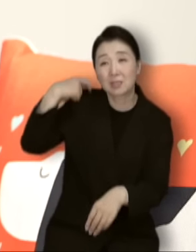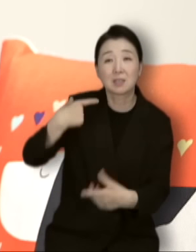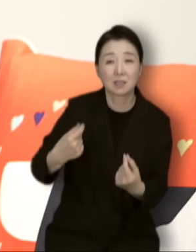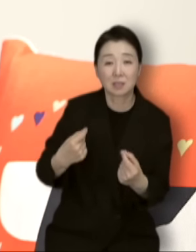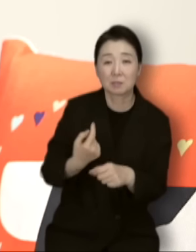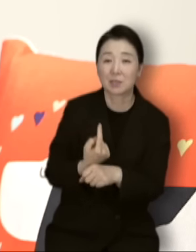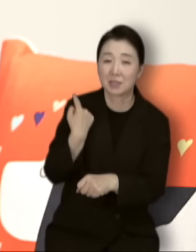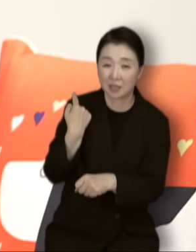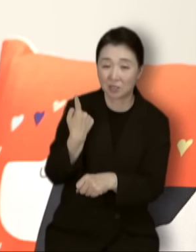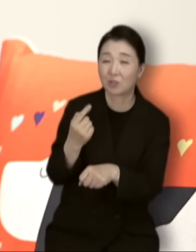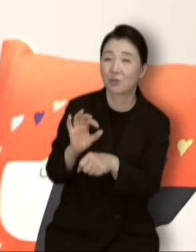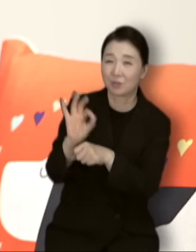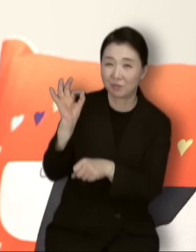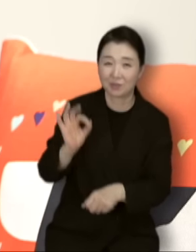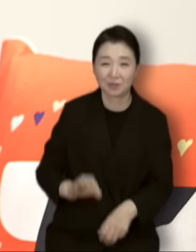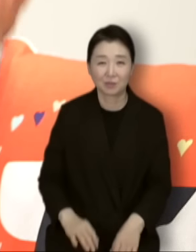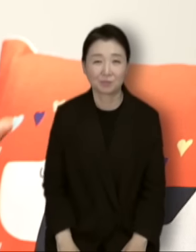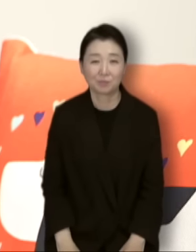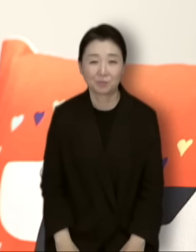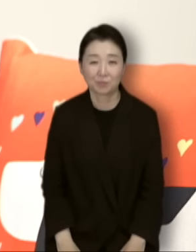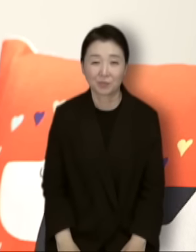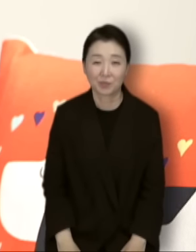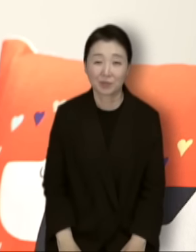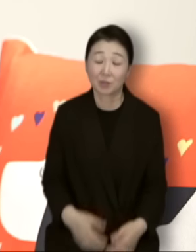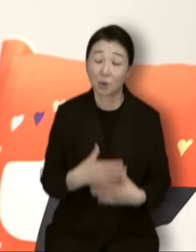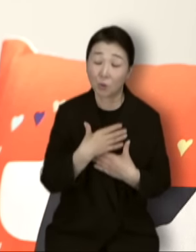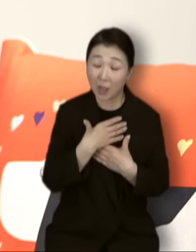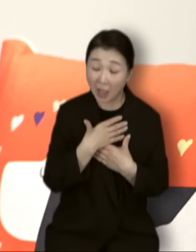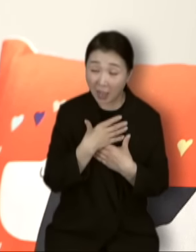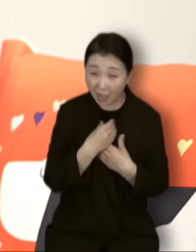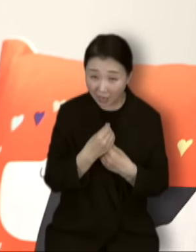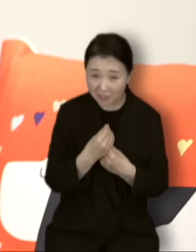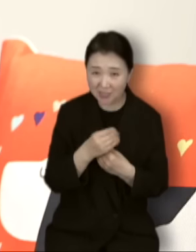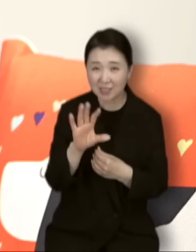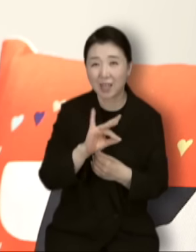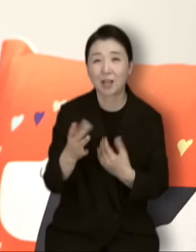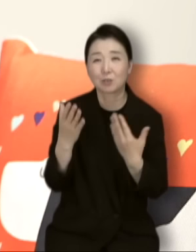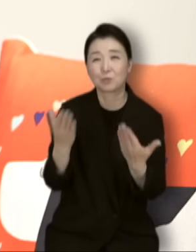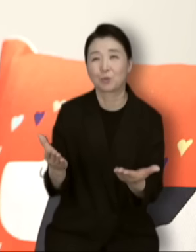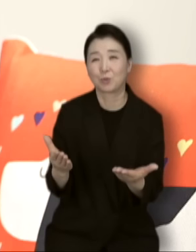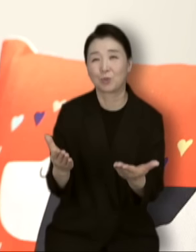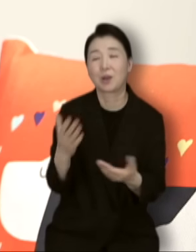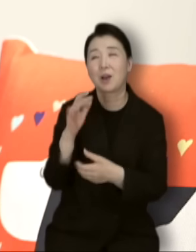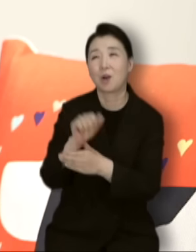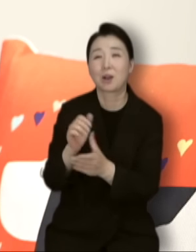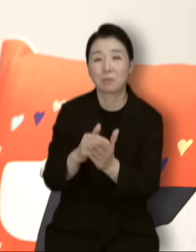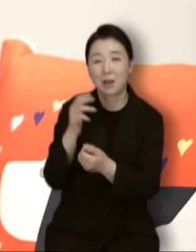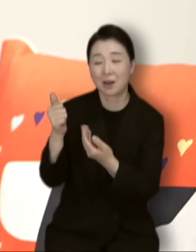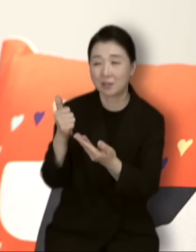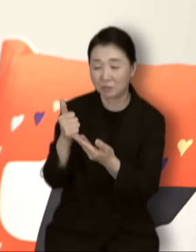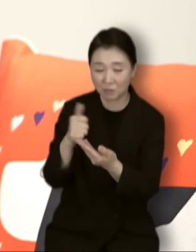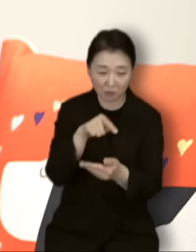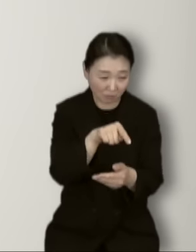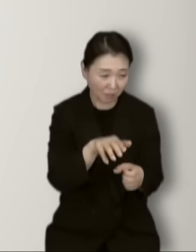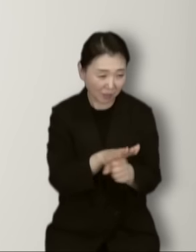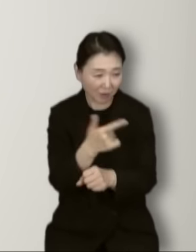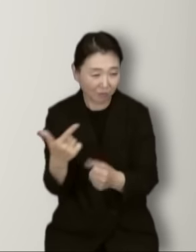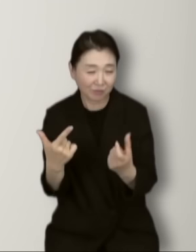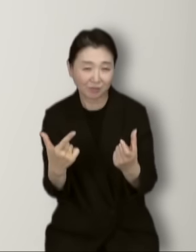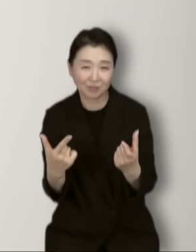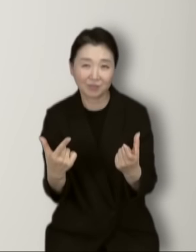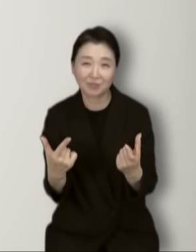있거든요 그게 또 작년이었나 전이었어요 그래서 안식년을 한 한 번씩 주시는 거 같아요 하나님이 집사님 엄청